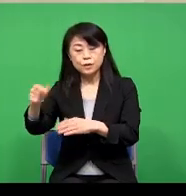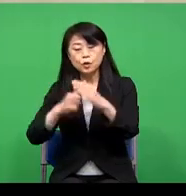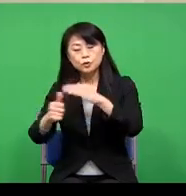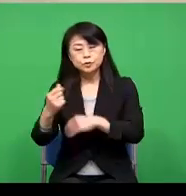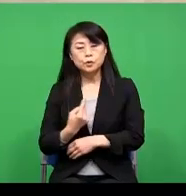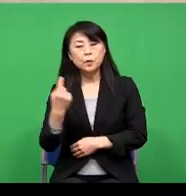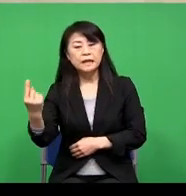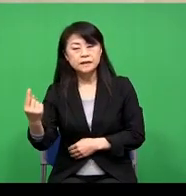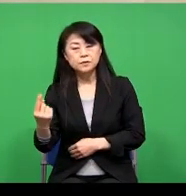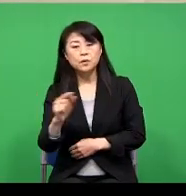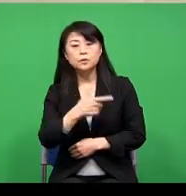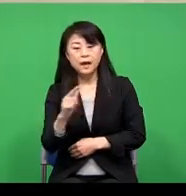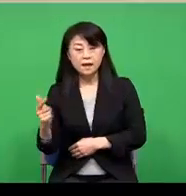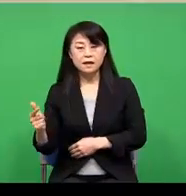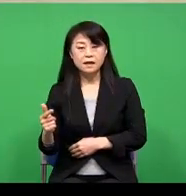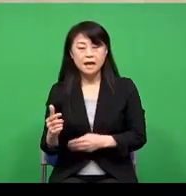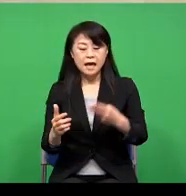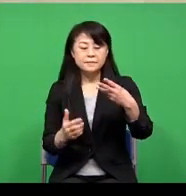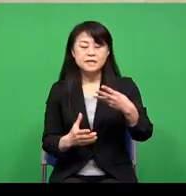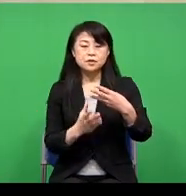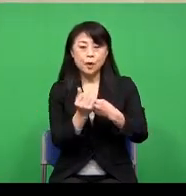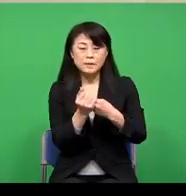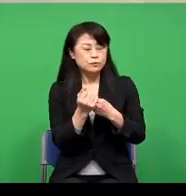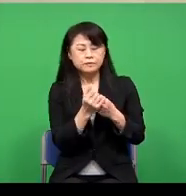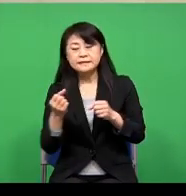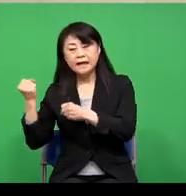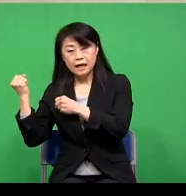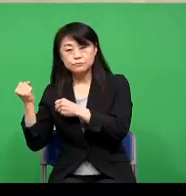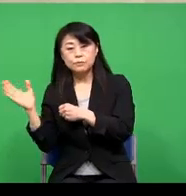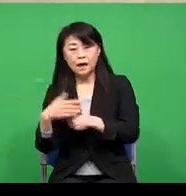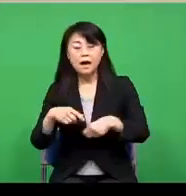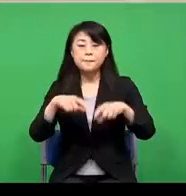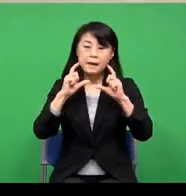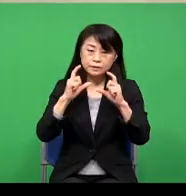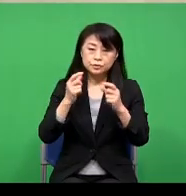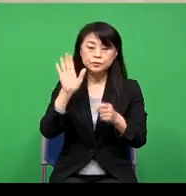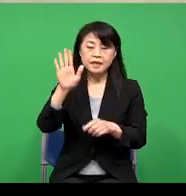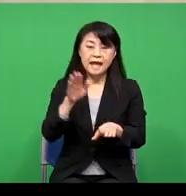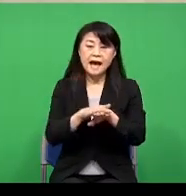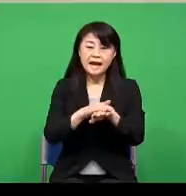ね、あの富山アラートを出したときにも、あの